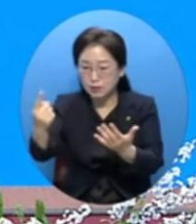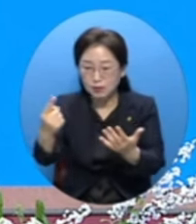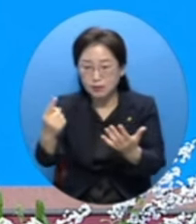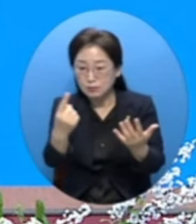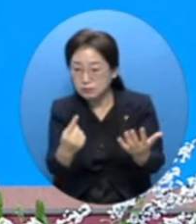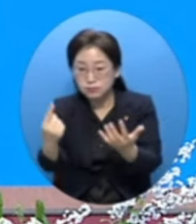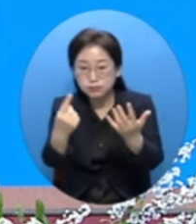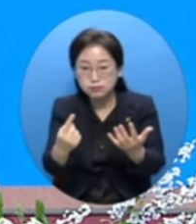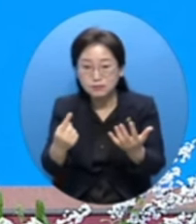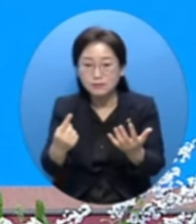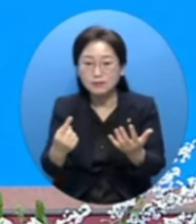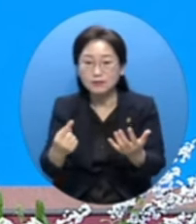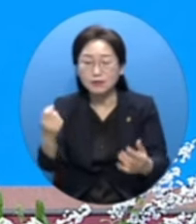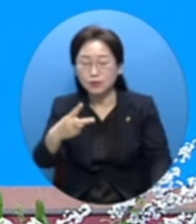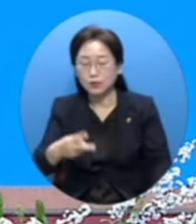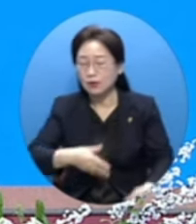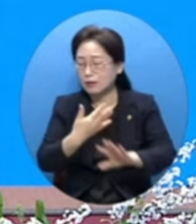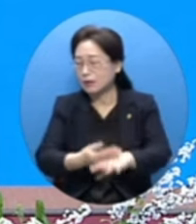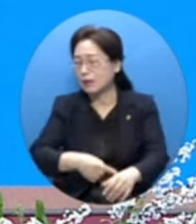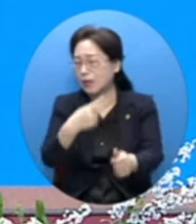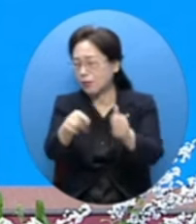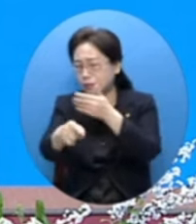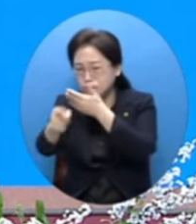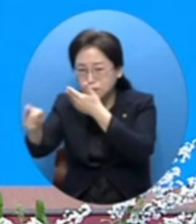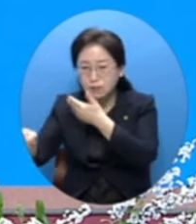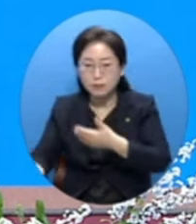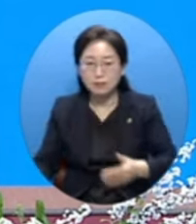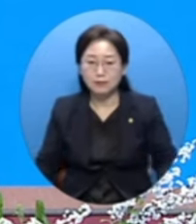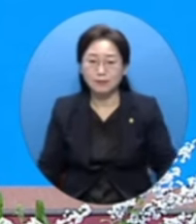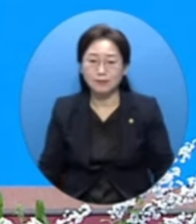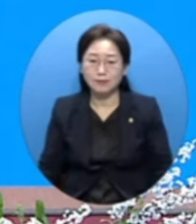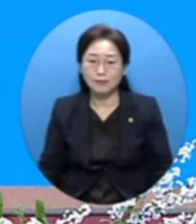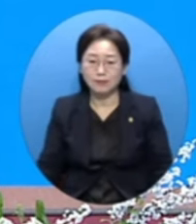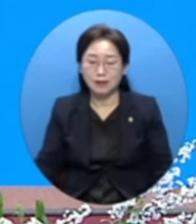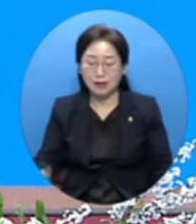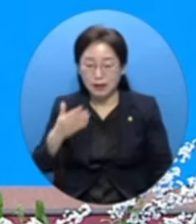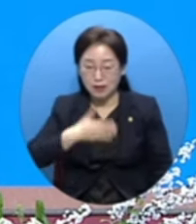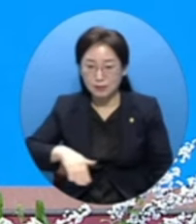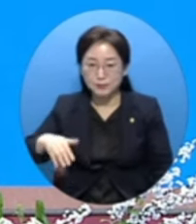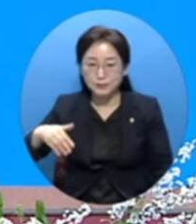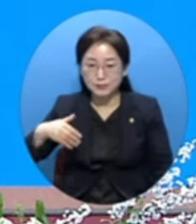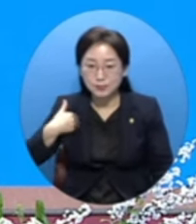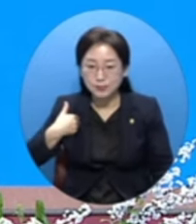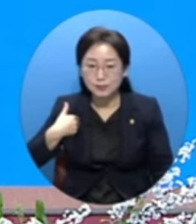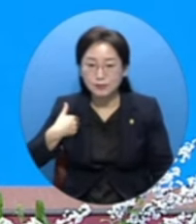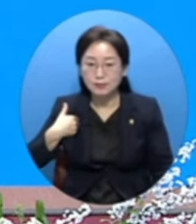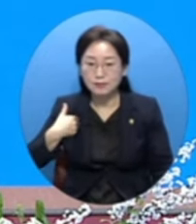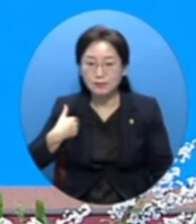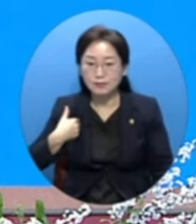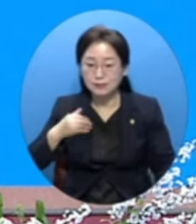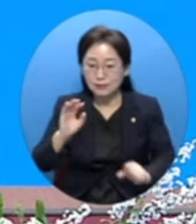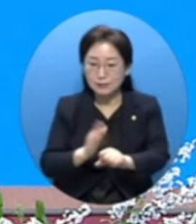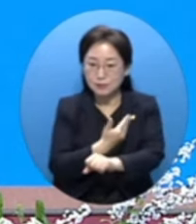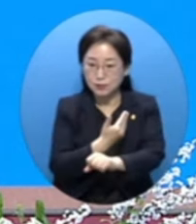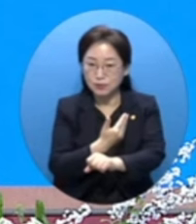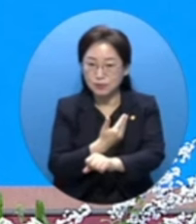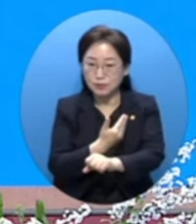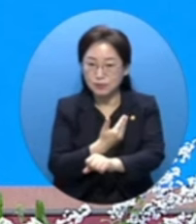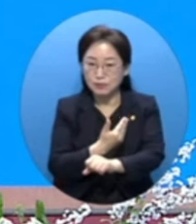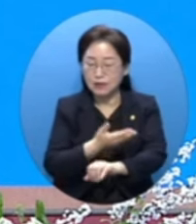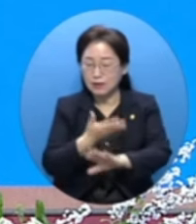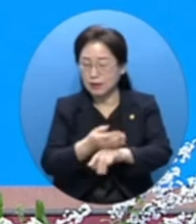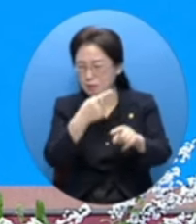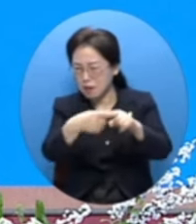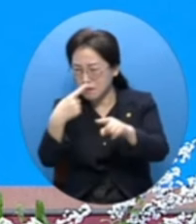자리에서 떠나서 비판하는 자리로 내가 알게 모르게 잘못된 위치에 서서 남을